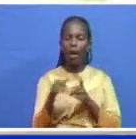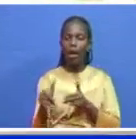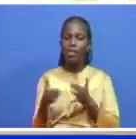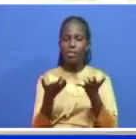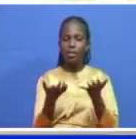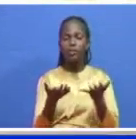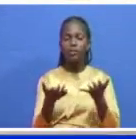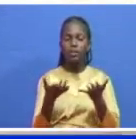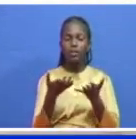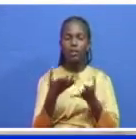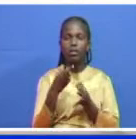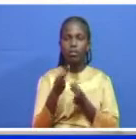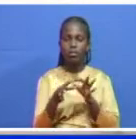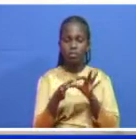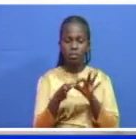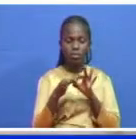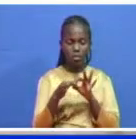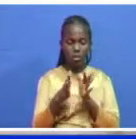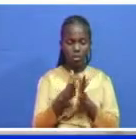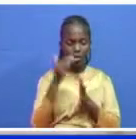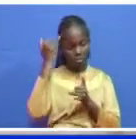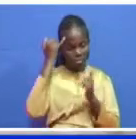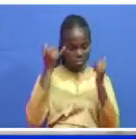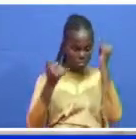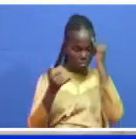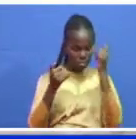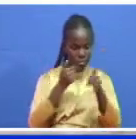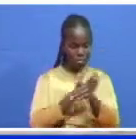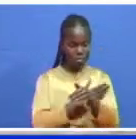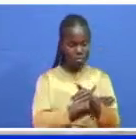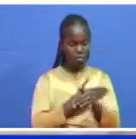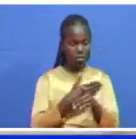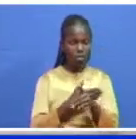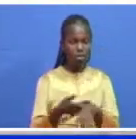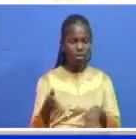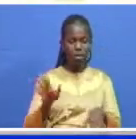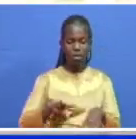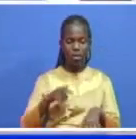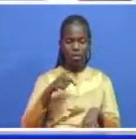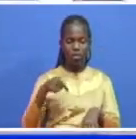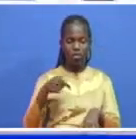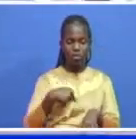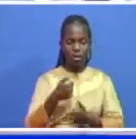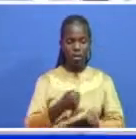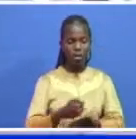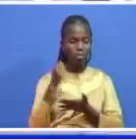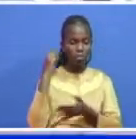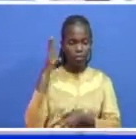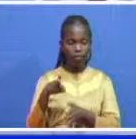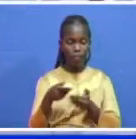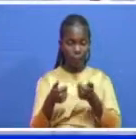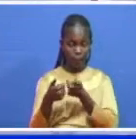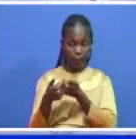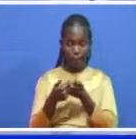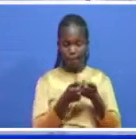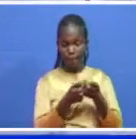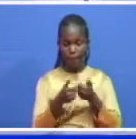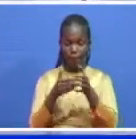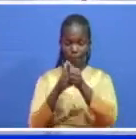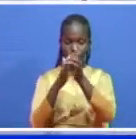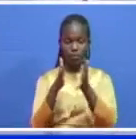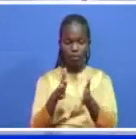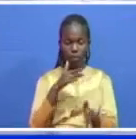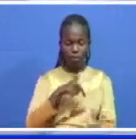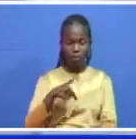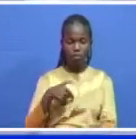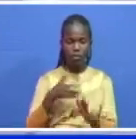tuwa kwata na tuwa tuwa idea mbe ikatuteze na ikateze kisio na ikituwa pasa ni challenge kwa atongo imaitu